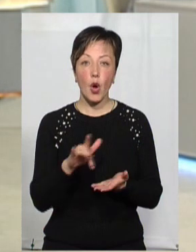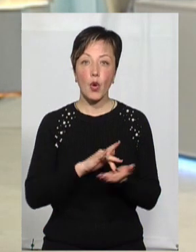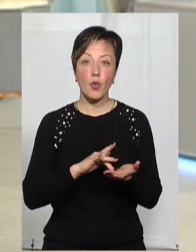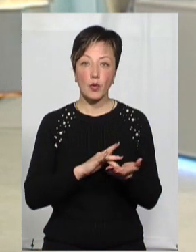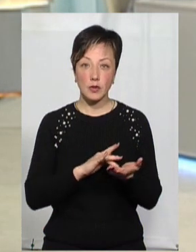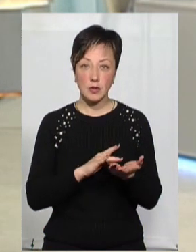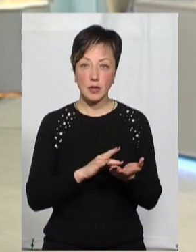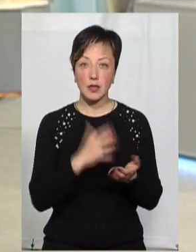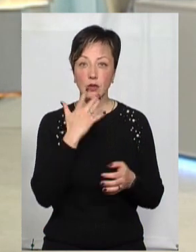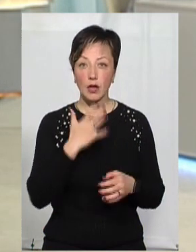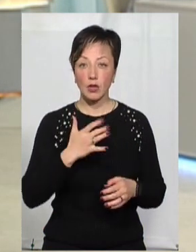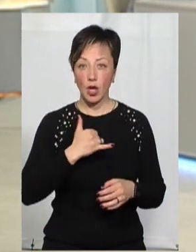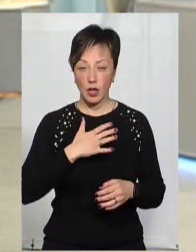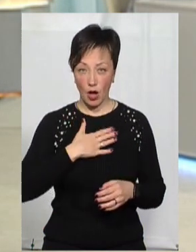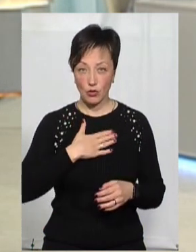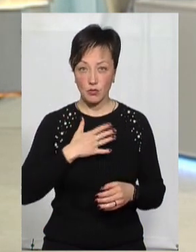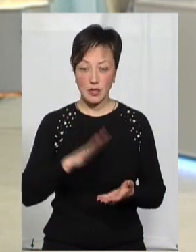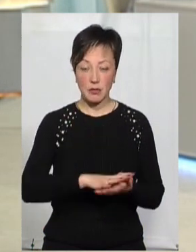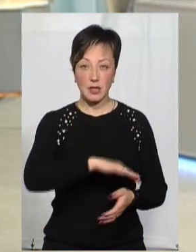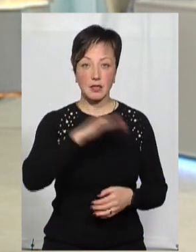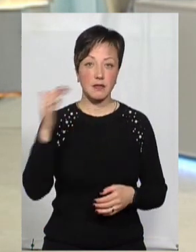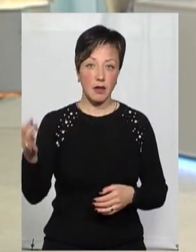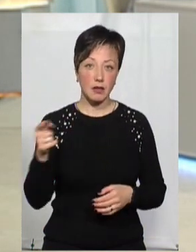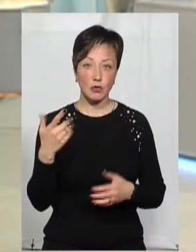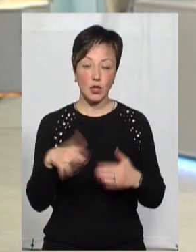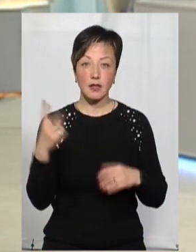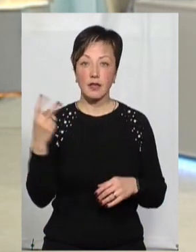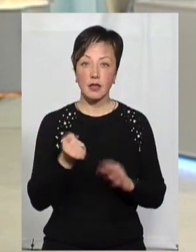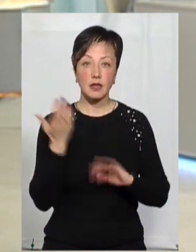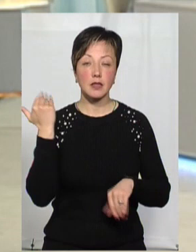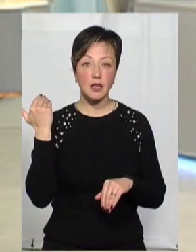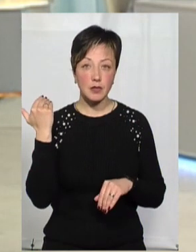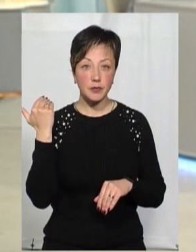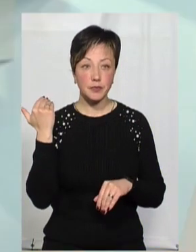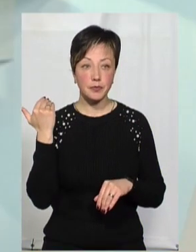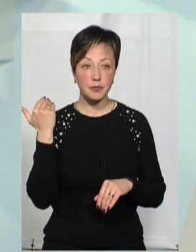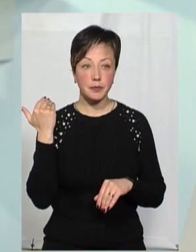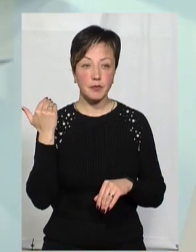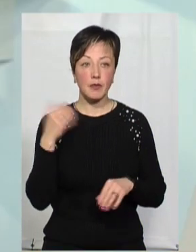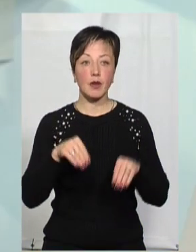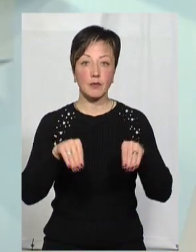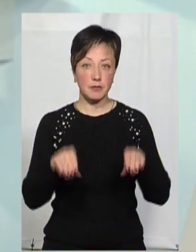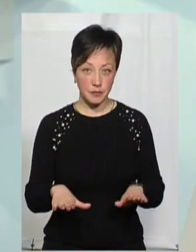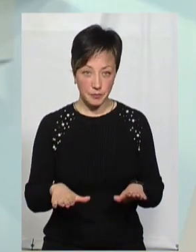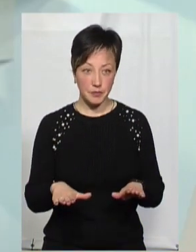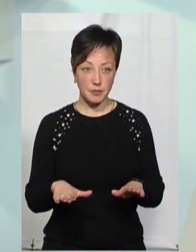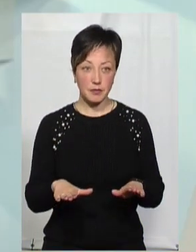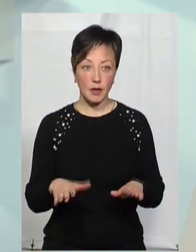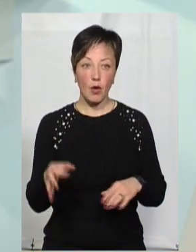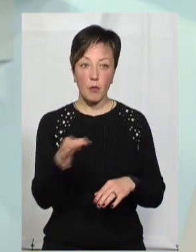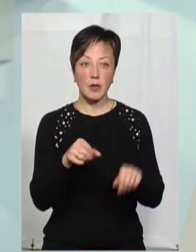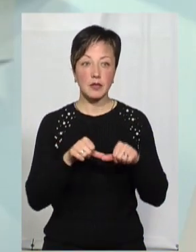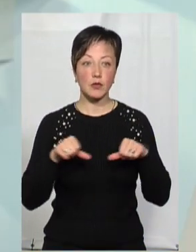ромська національність на нашому сміттєзвалищі. Однак, вже 2 неділі тому назад, ми прийняли рішення на